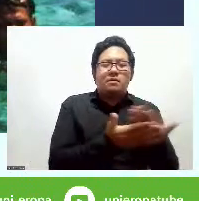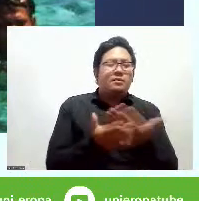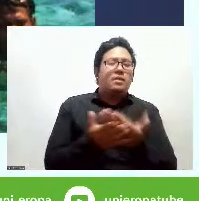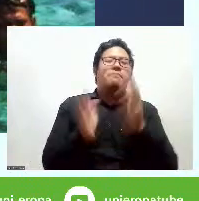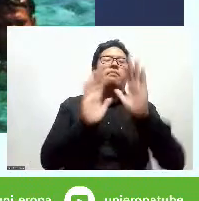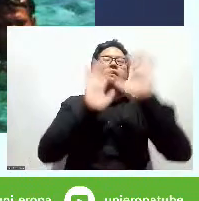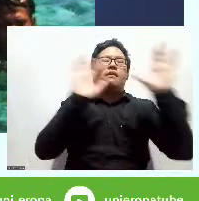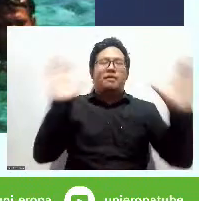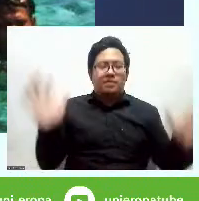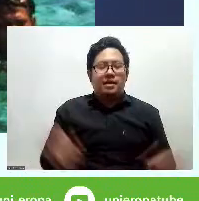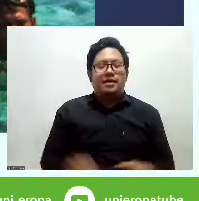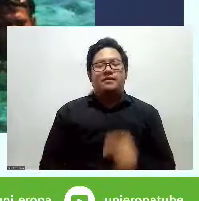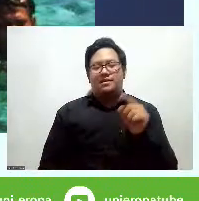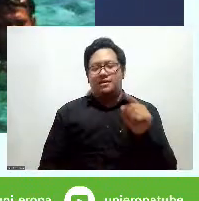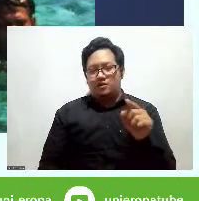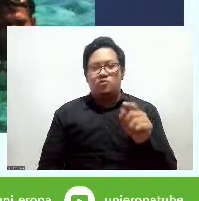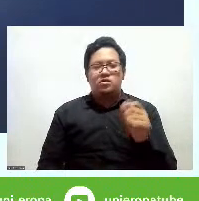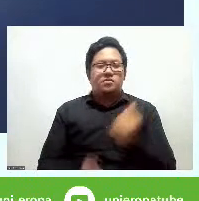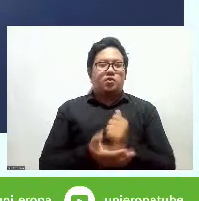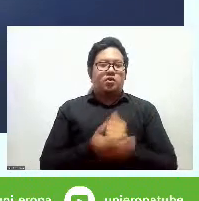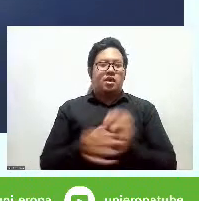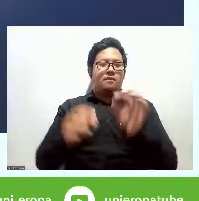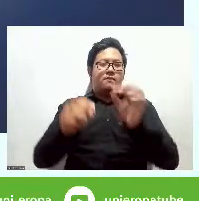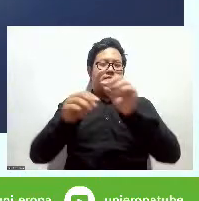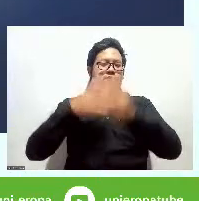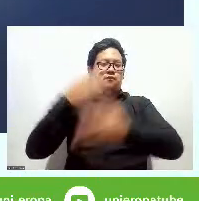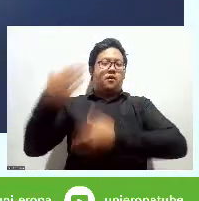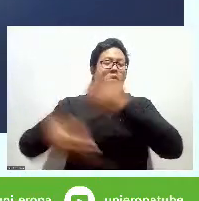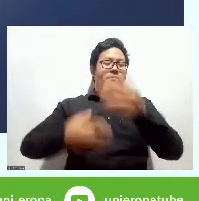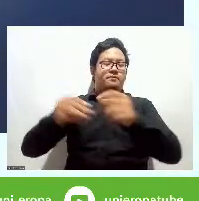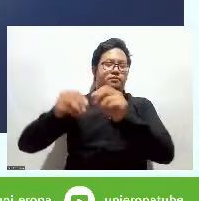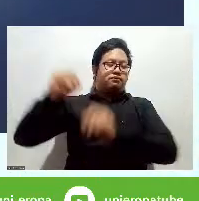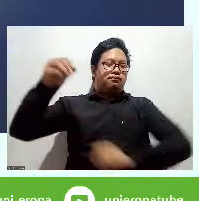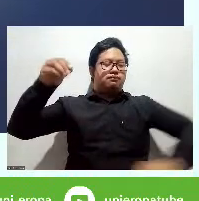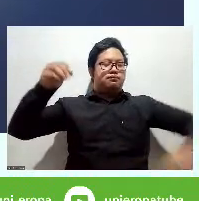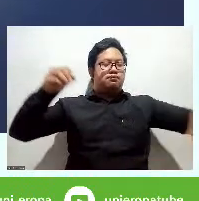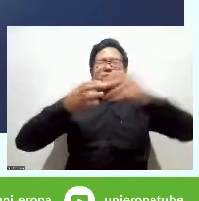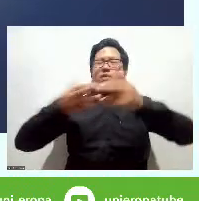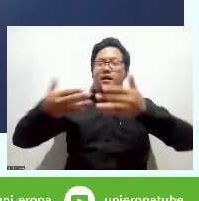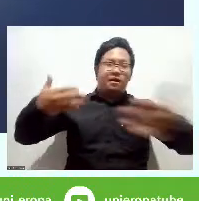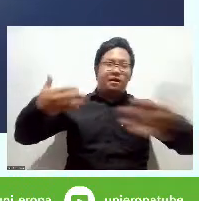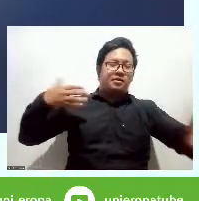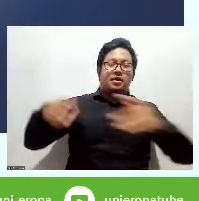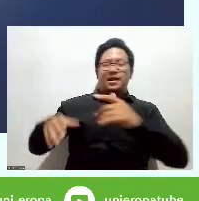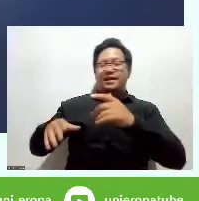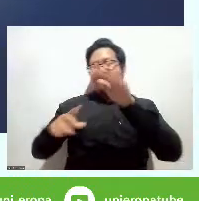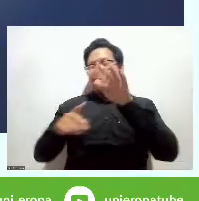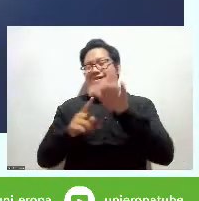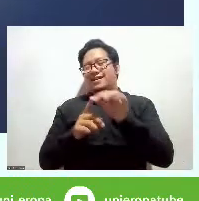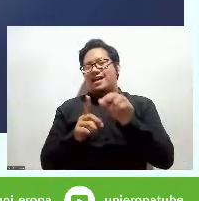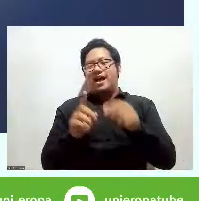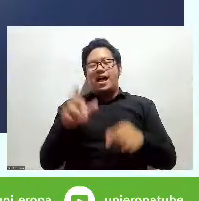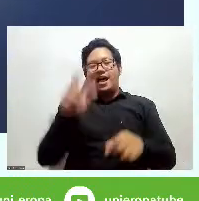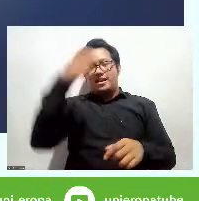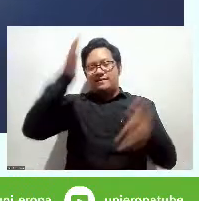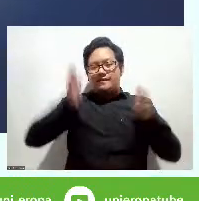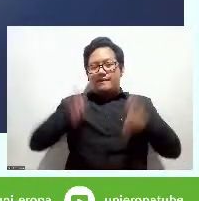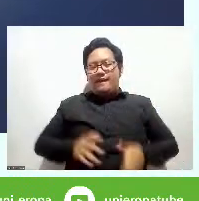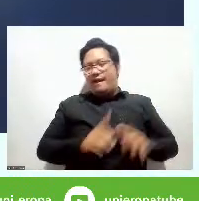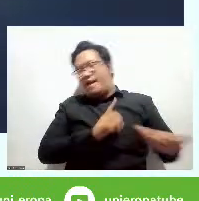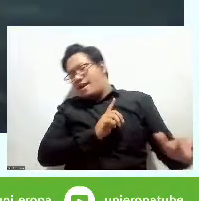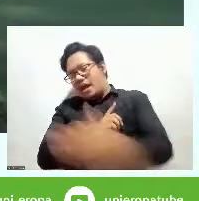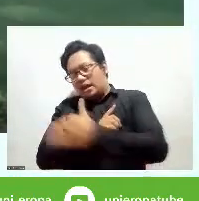ini satu rangkaian panjang sekali dari nelayan sampai kemudian kemeja consumer ya yang tidak